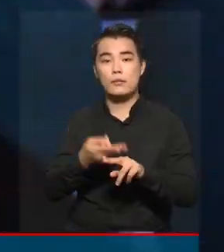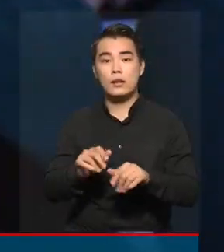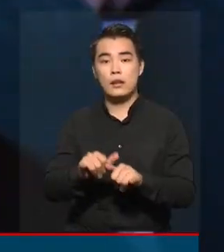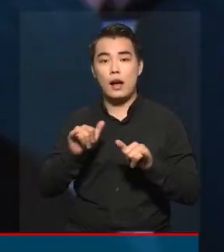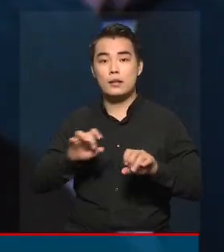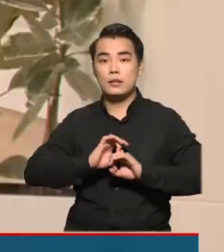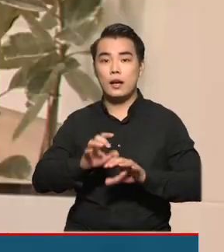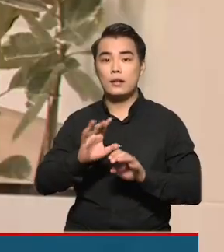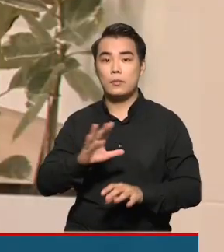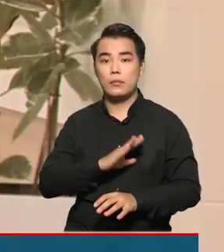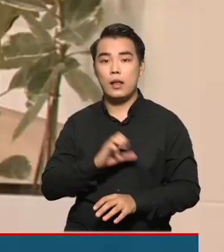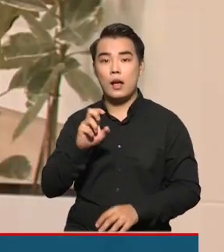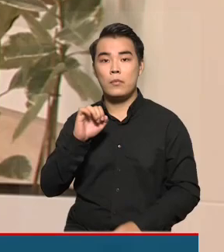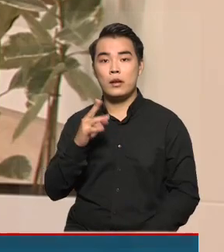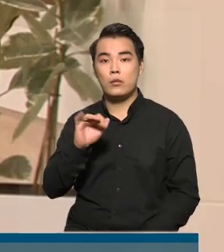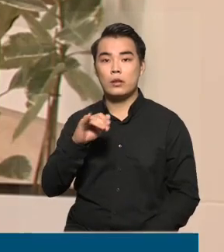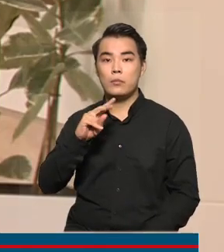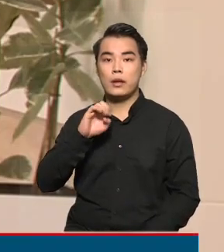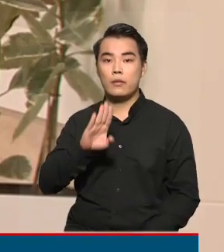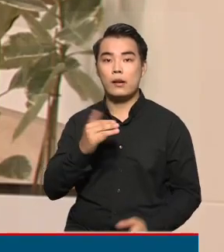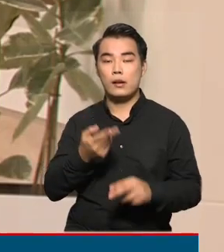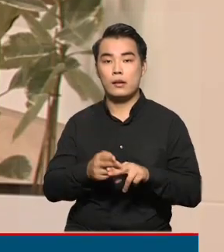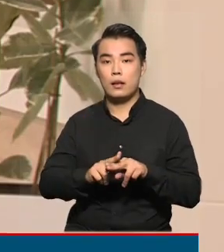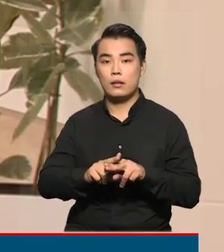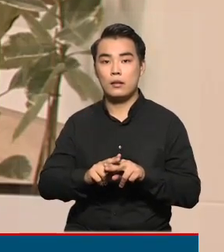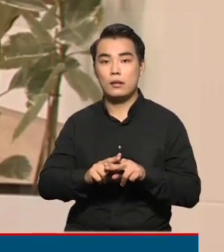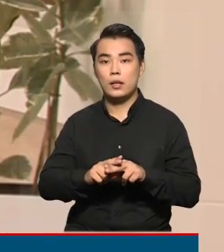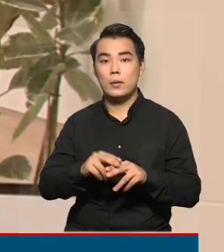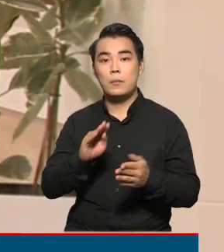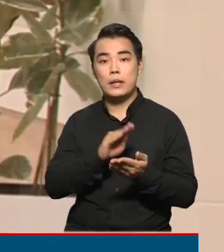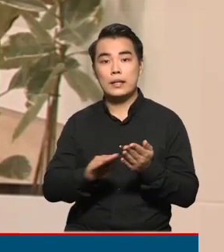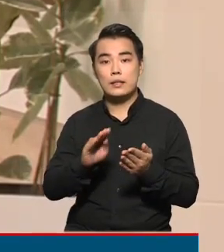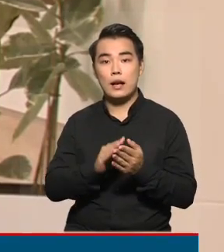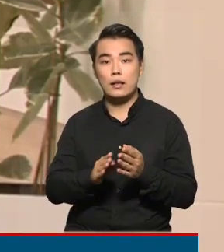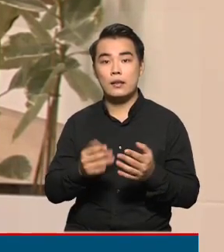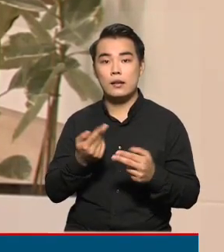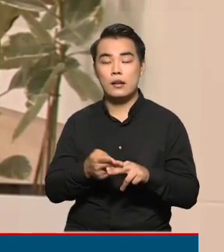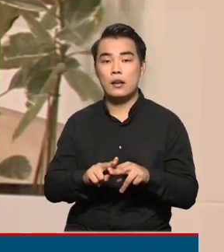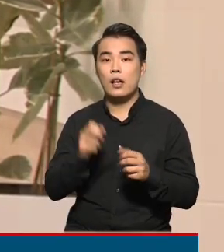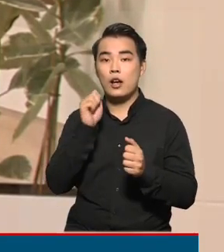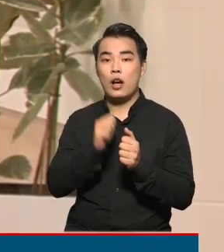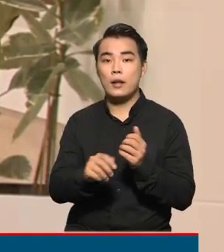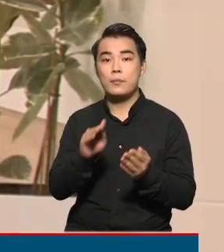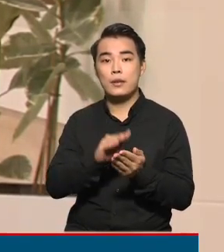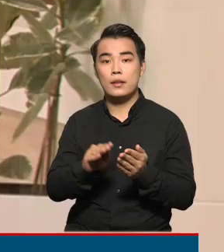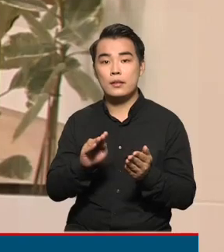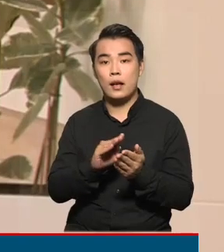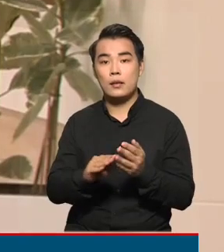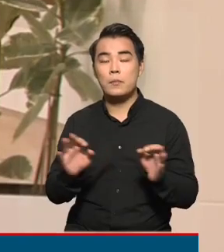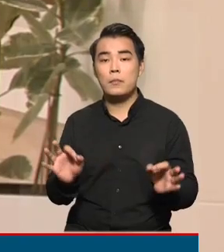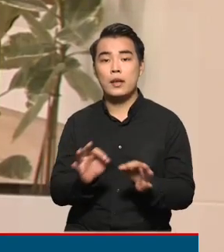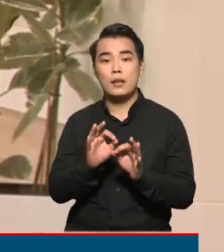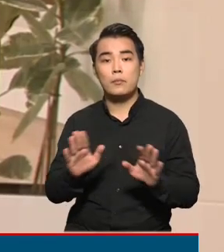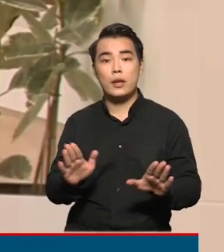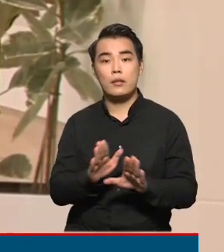арттыру, дейді ұйымдастырушылар. Абай Құнанбаев атамыздың шығармаларынан, бұлардың әрбір шығарма өлеңдерінде